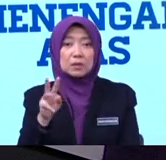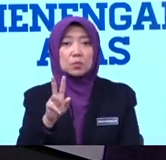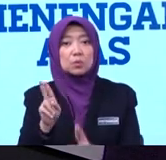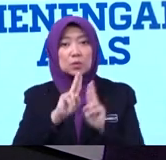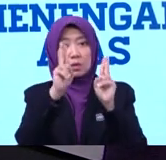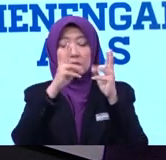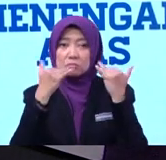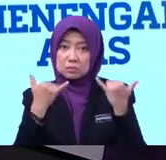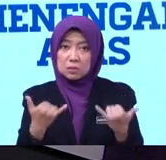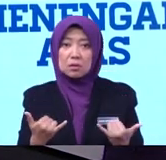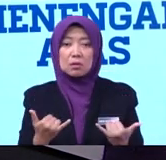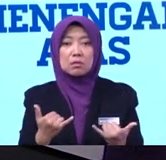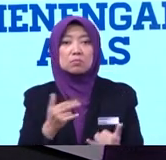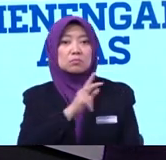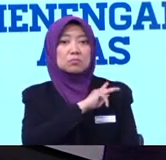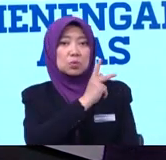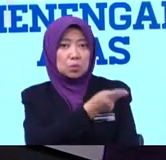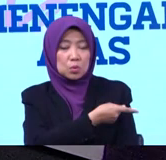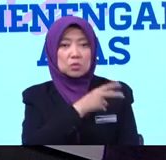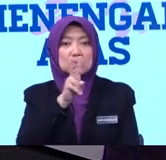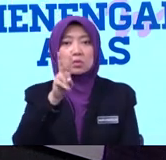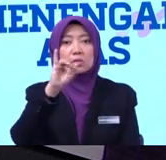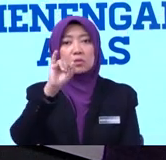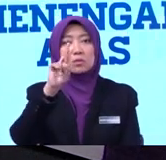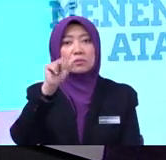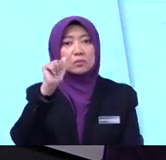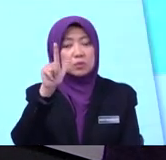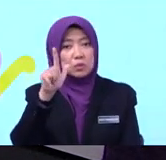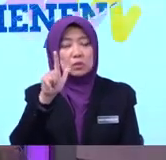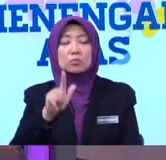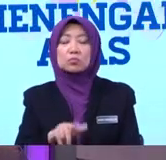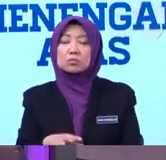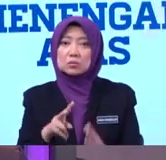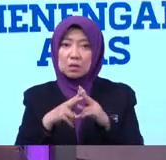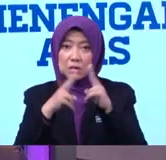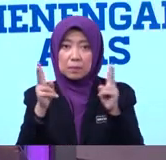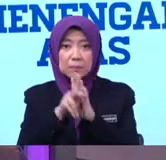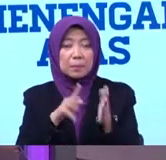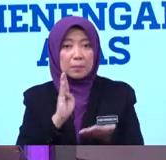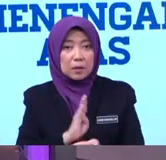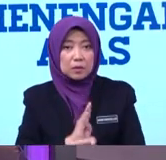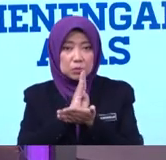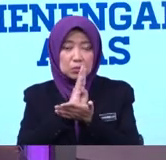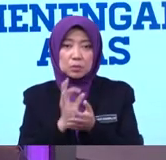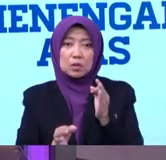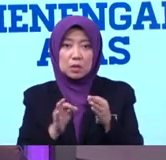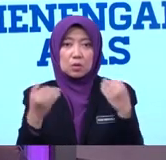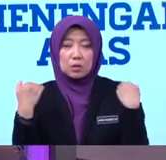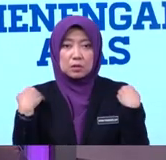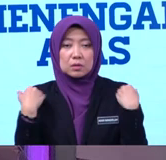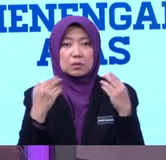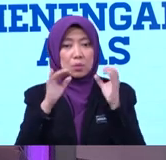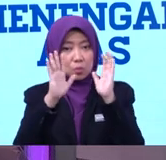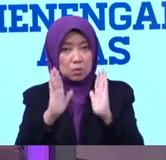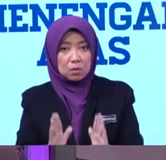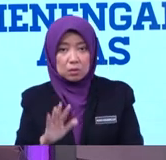itu sangat membantu untuk mendidik juga jadi kalau ada individu yang buang sampah